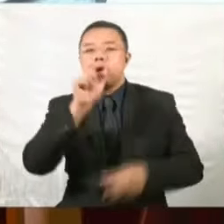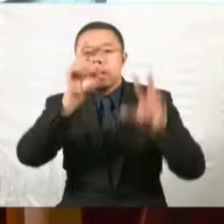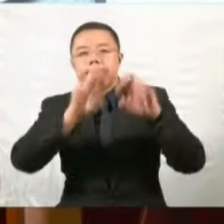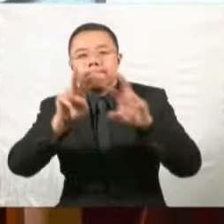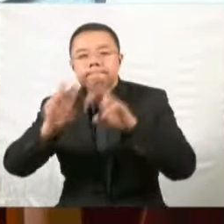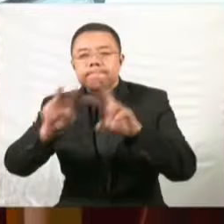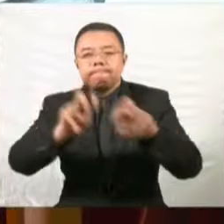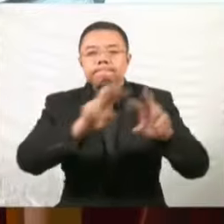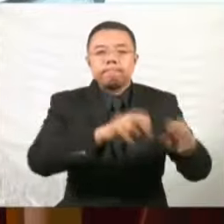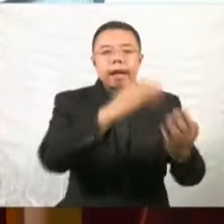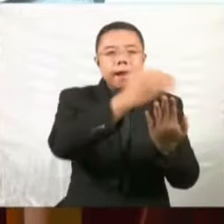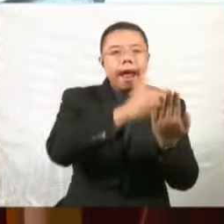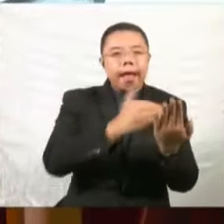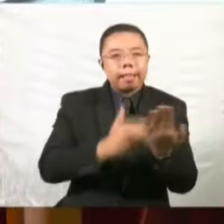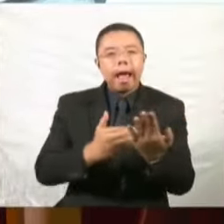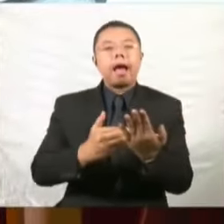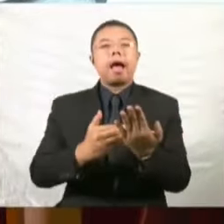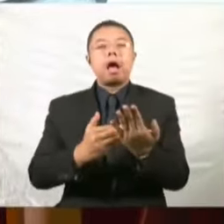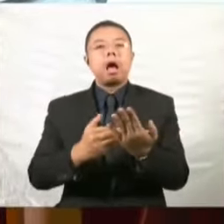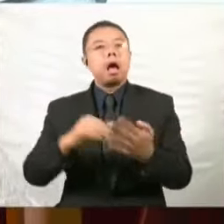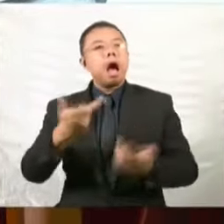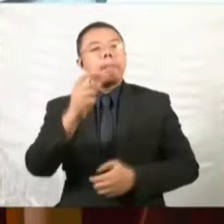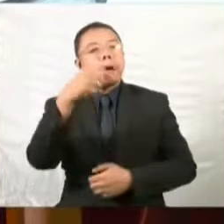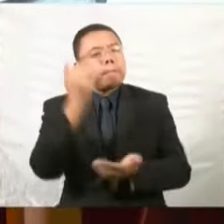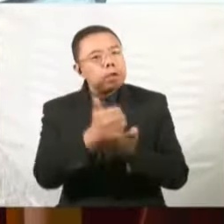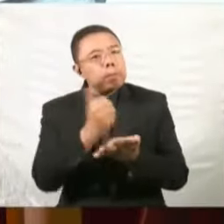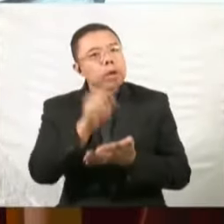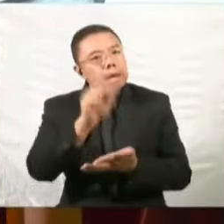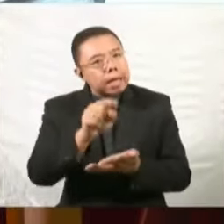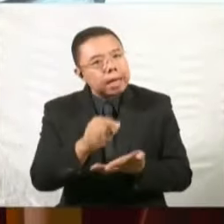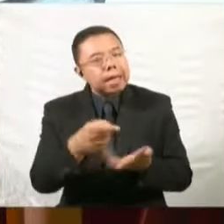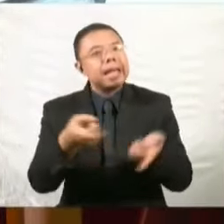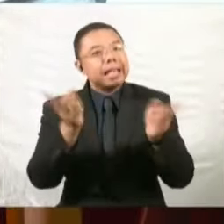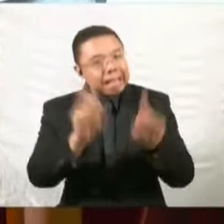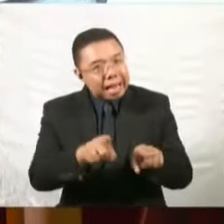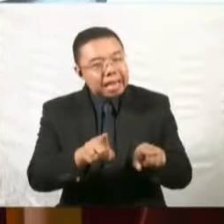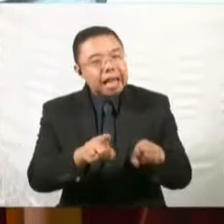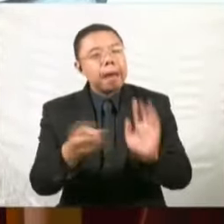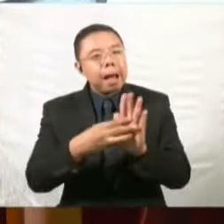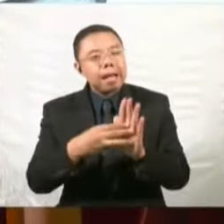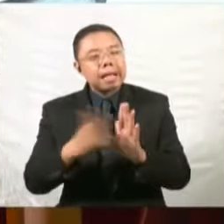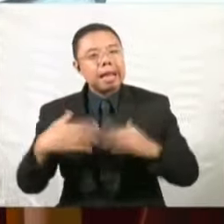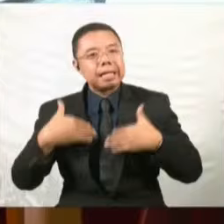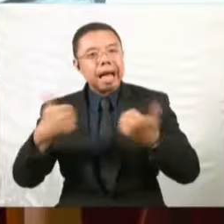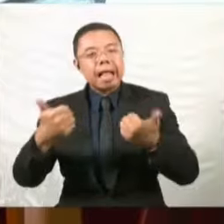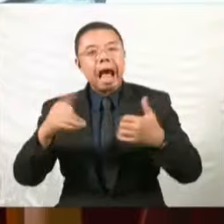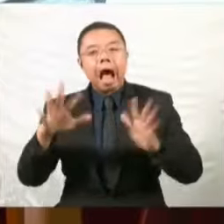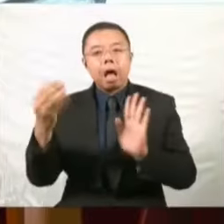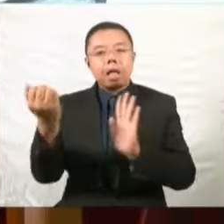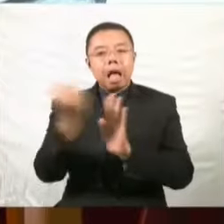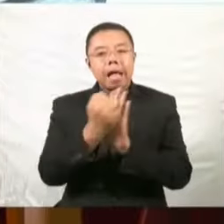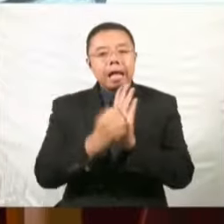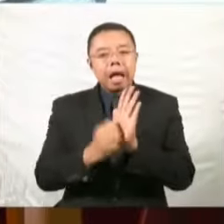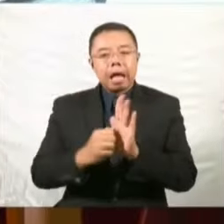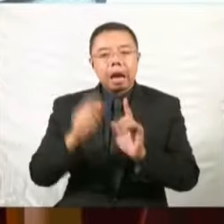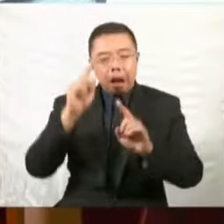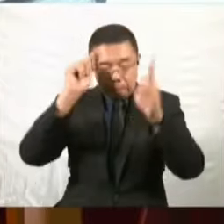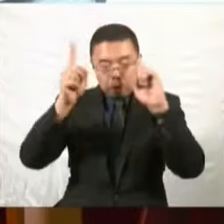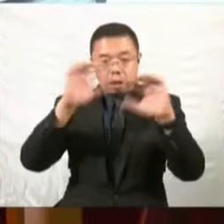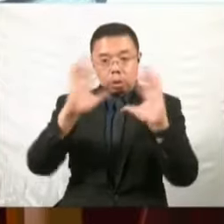meneliti data yang ada apakah betul-betul ini isu kesehatan atau agenda politik